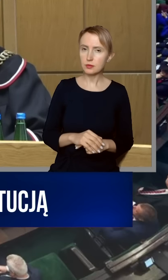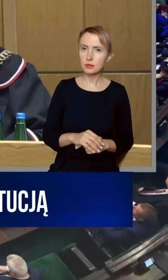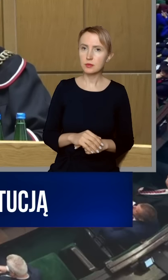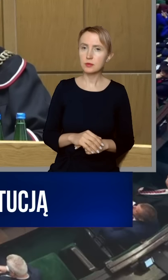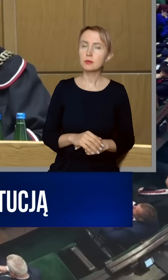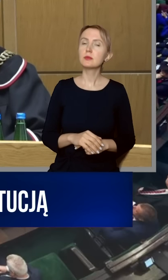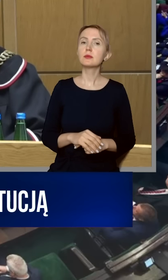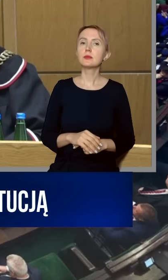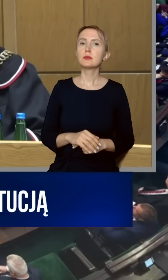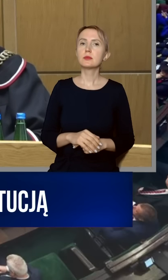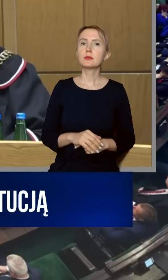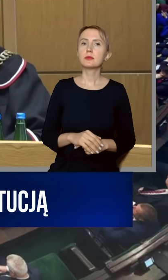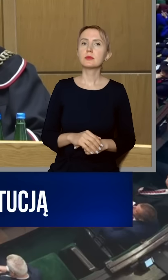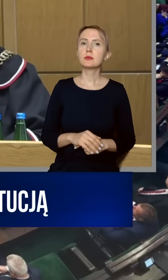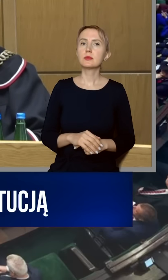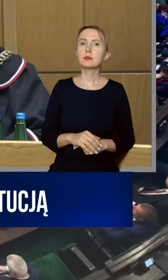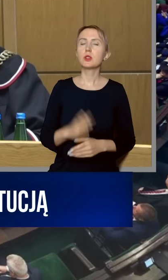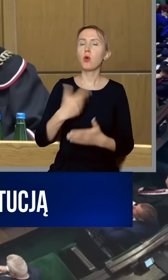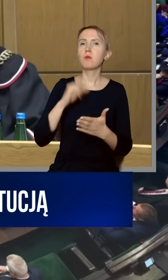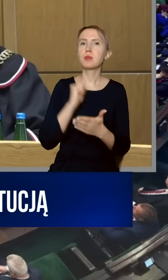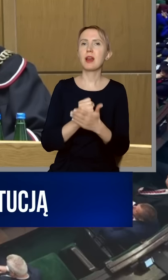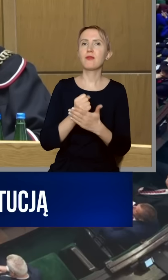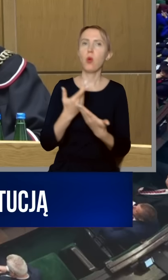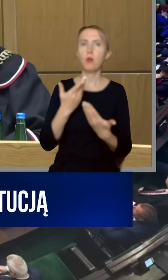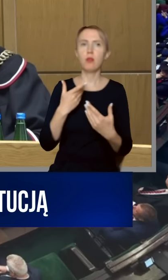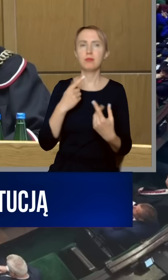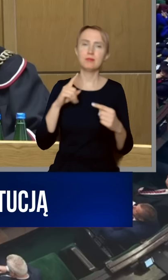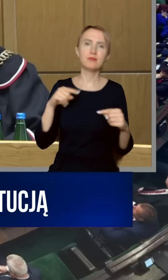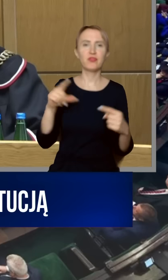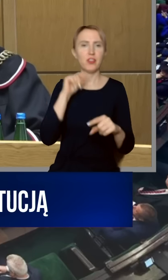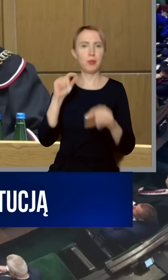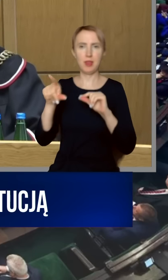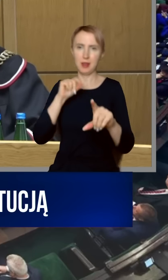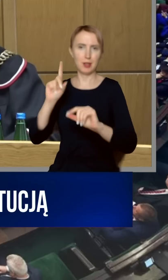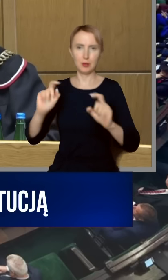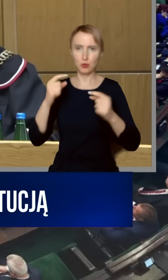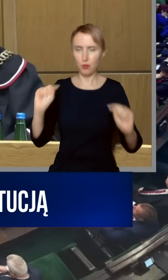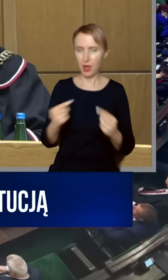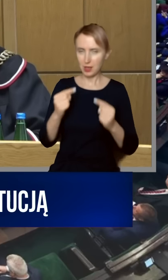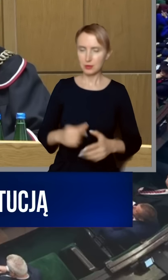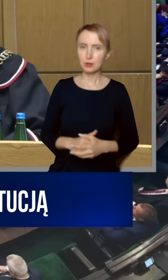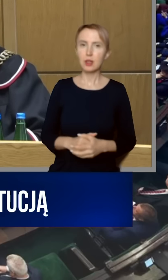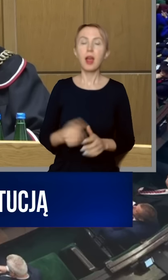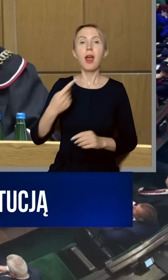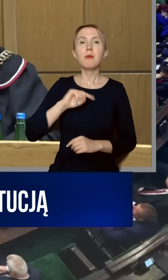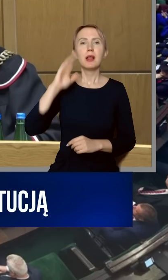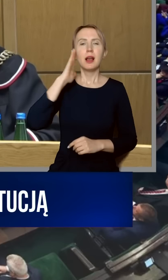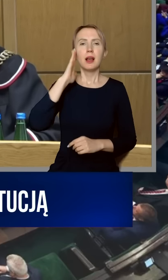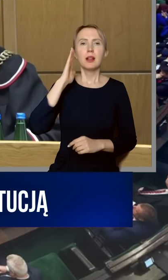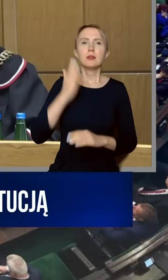tego relatywizowania prawa i stosowania prawa no w myśl doktryny takiej, którą my znamy